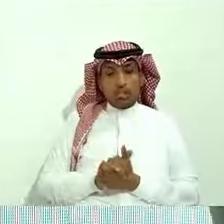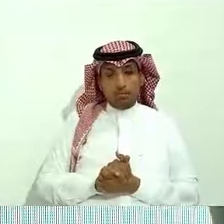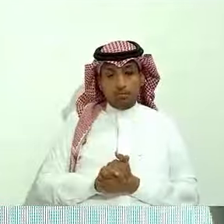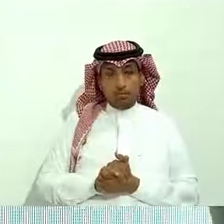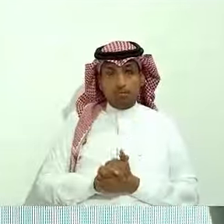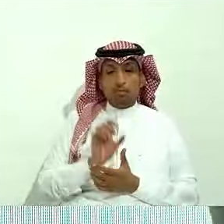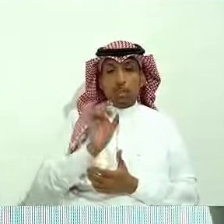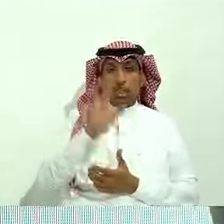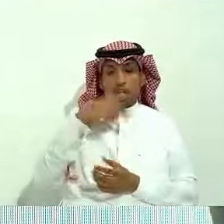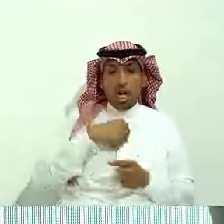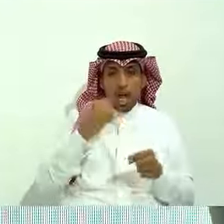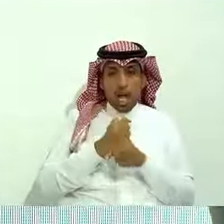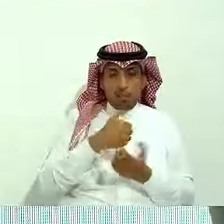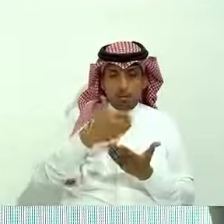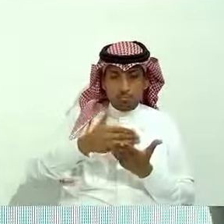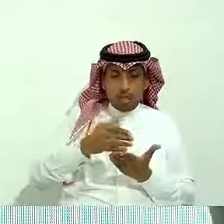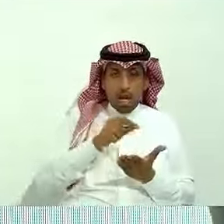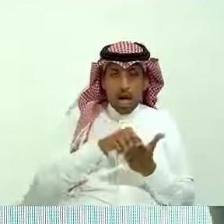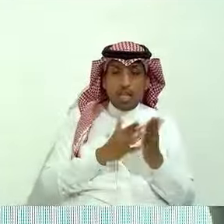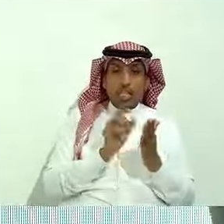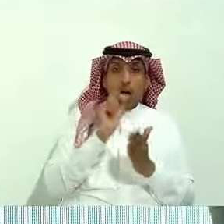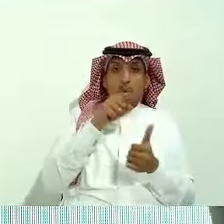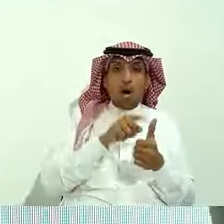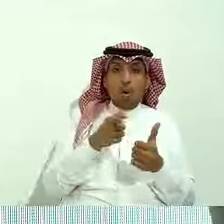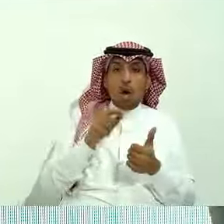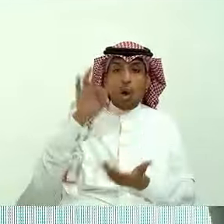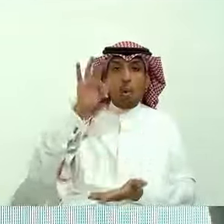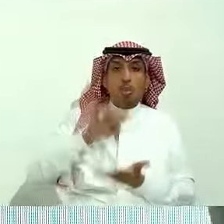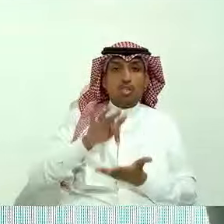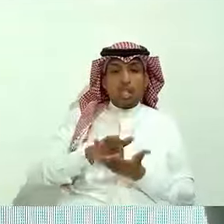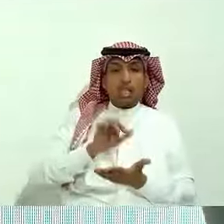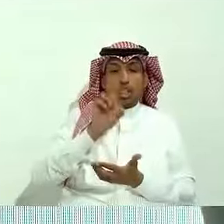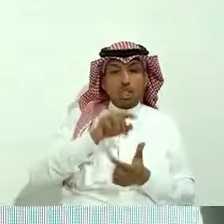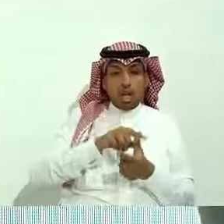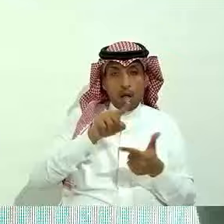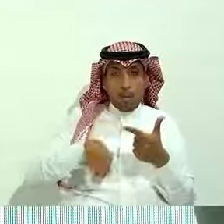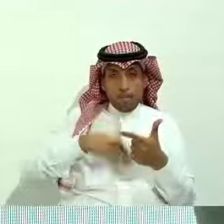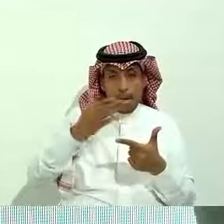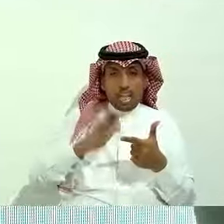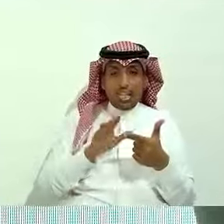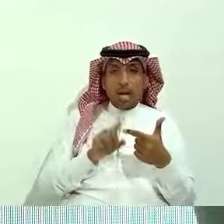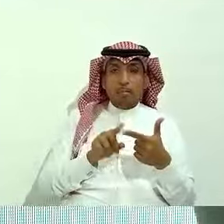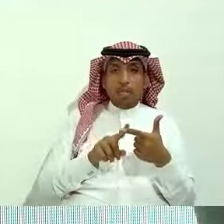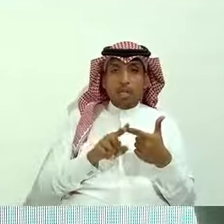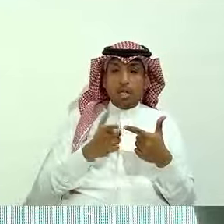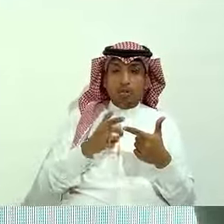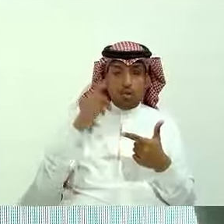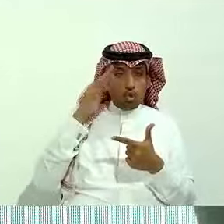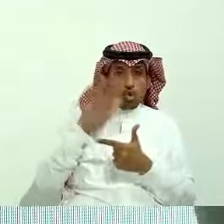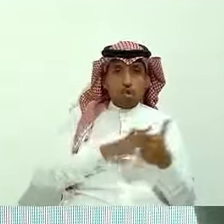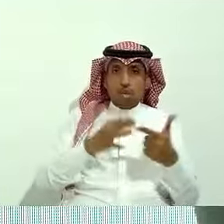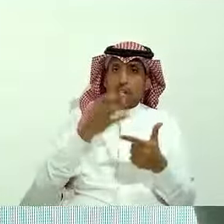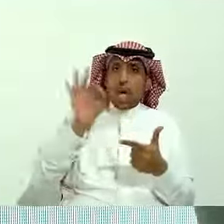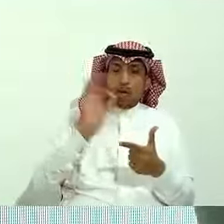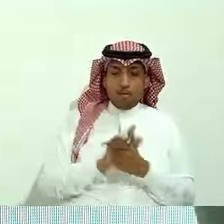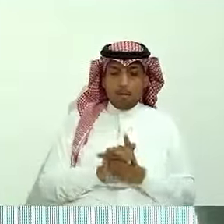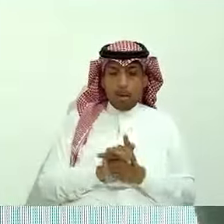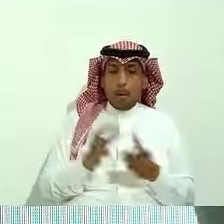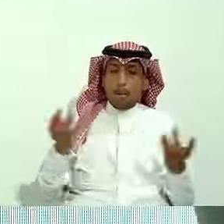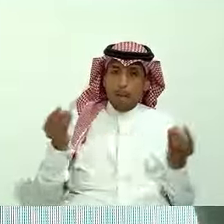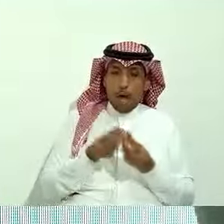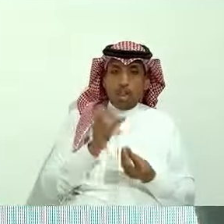شاء الله بنكمل جميع المناطق. الكتاب الأول كان عن المنطقة الوسطى، وبيطلع إن شاء الله كتاب عن المملكة كلها مع